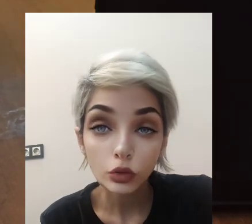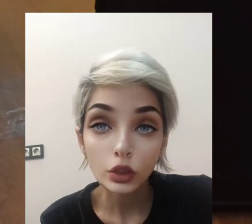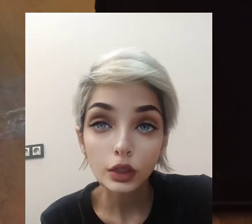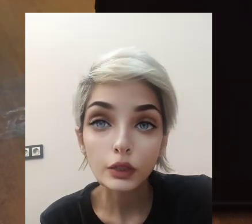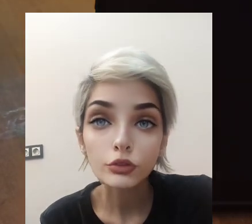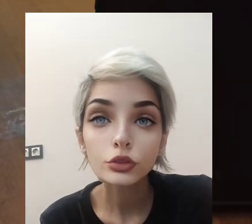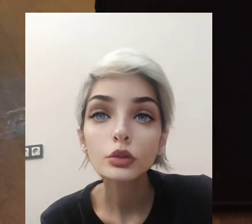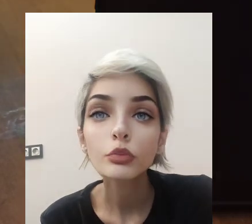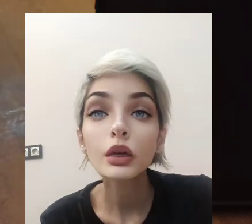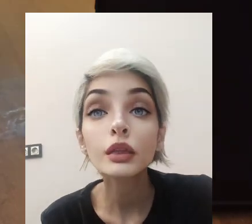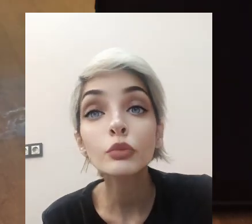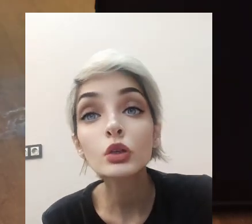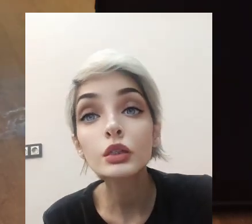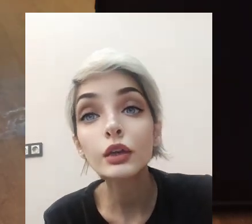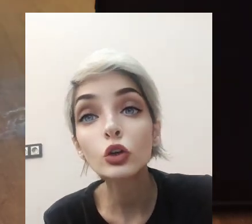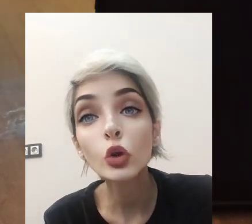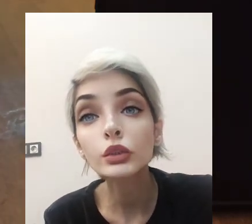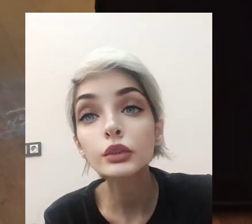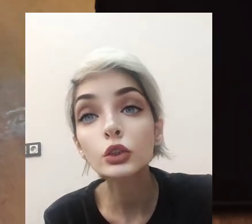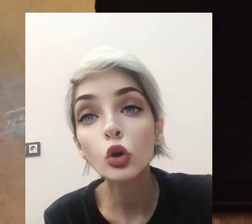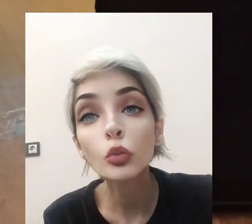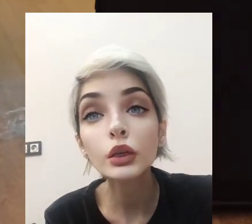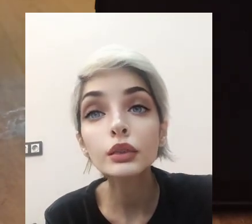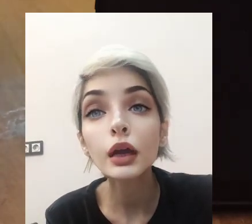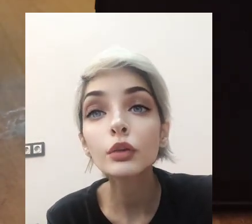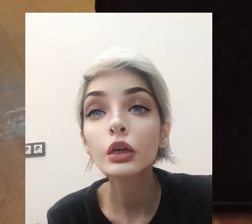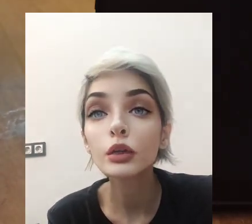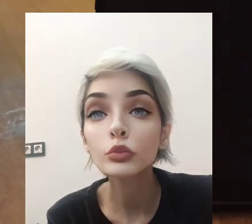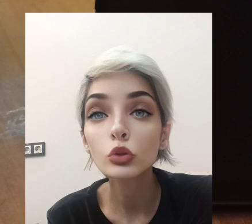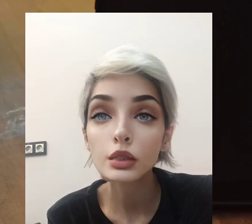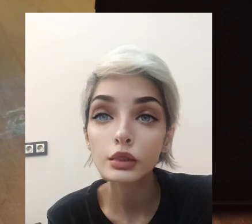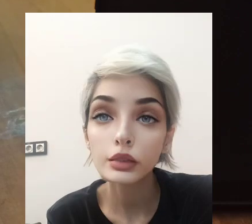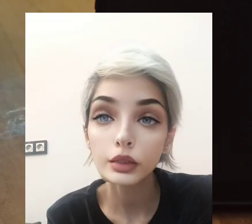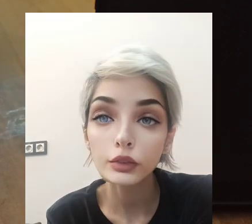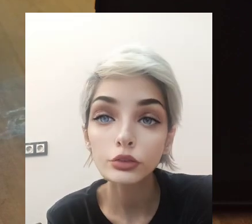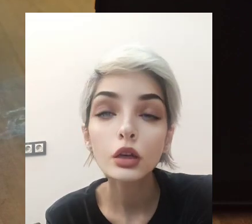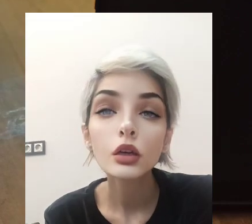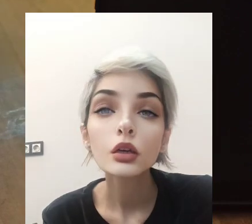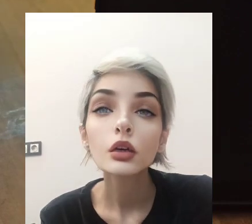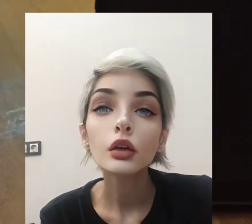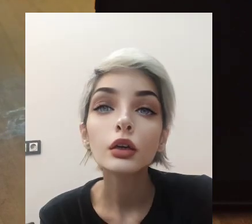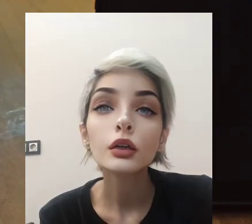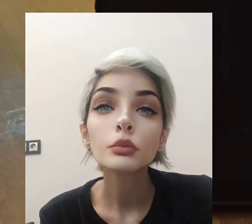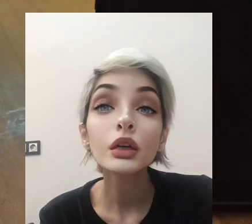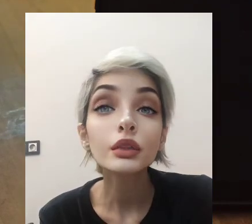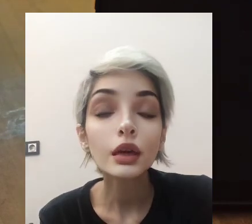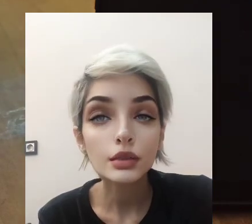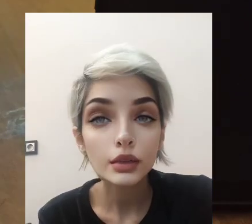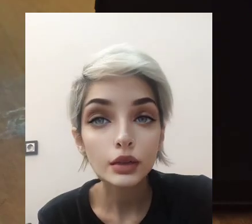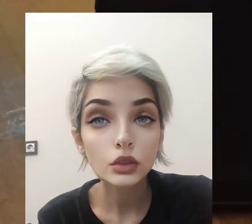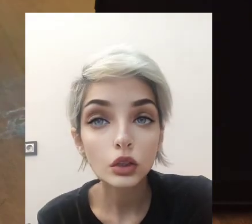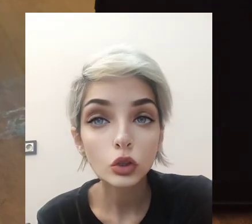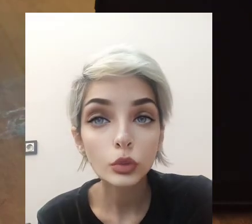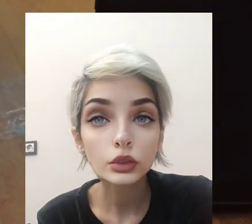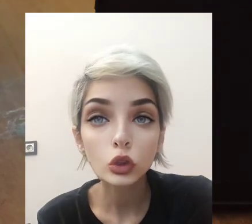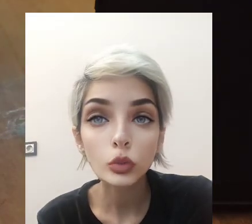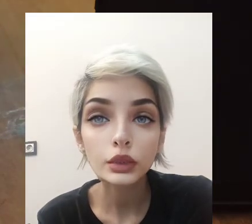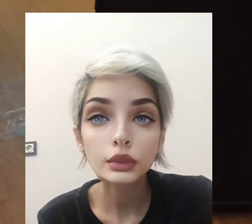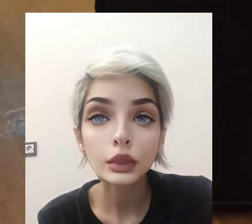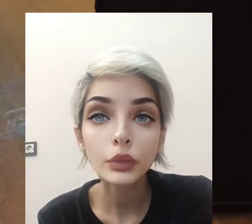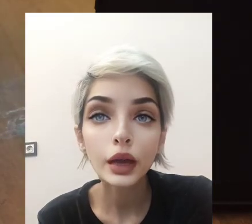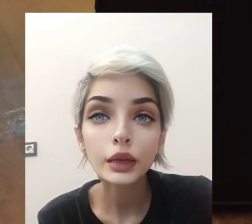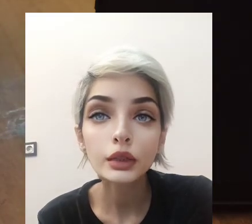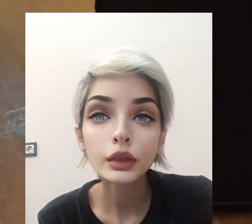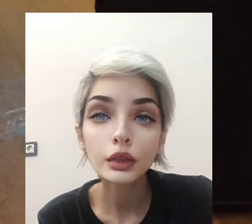زن رو گرفت. بهترین بازیگر رومانتیک کمدی هم کرن بورسین گرفت. بهترین سریال رومانتیک کمدی